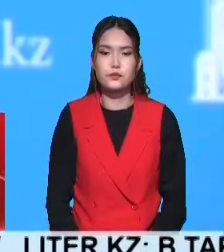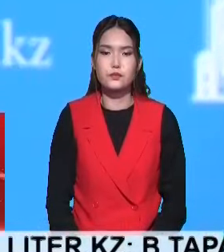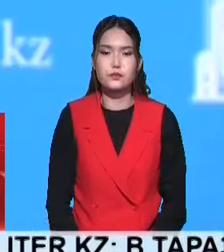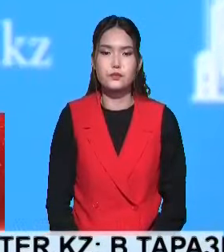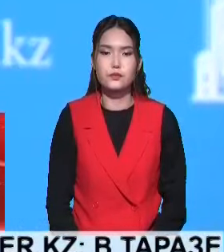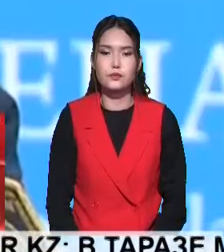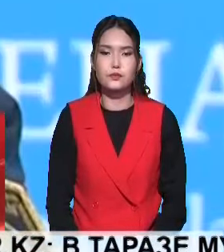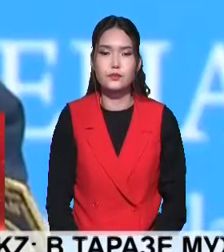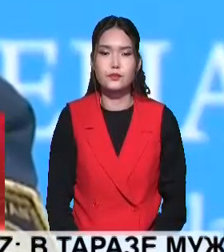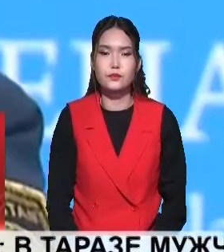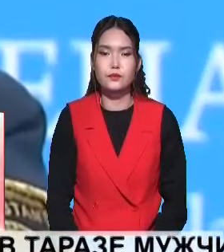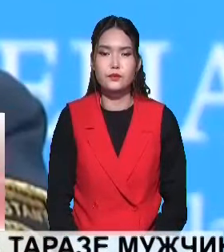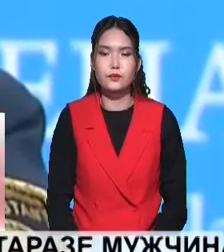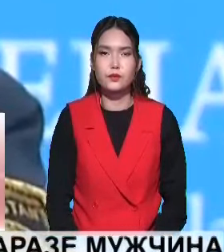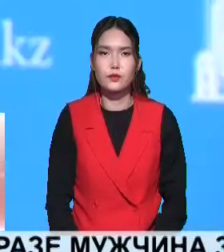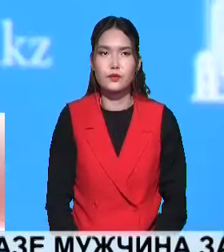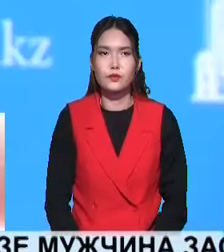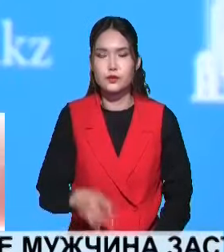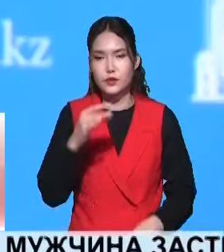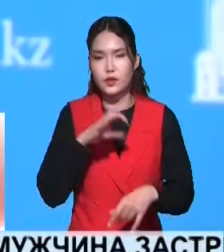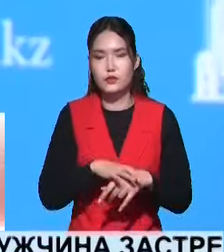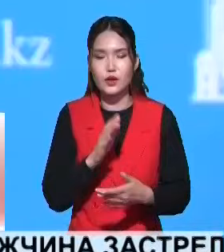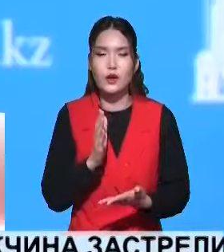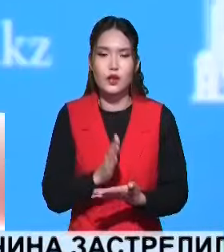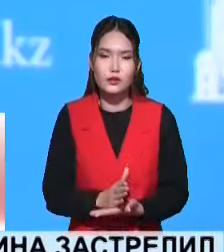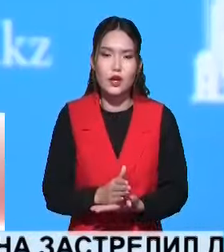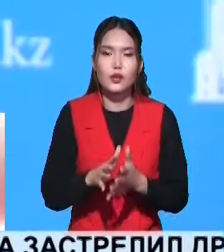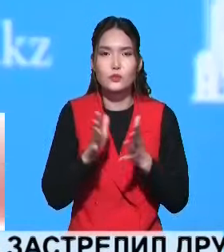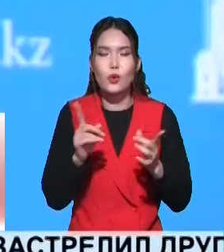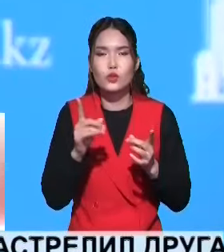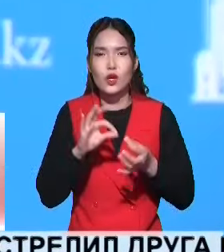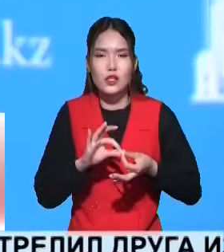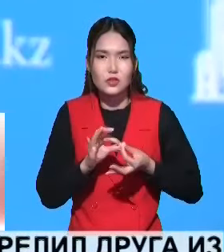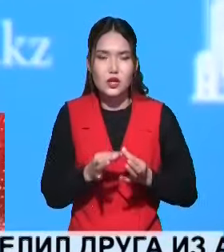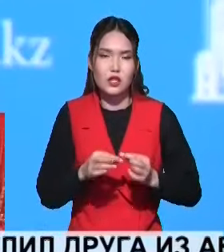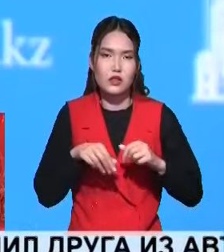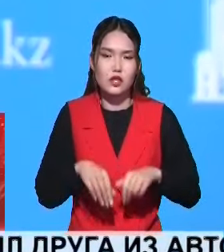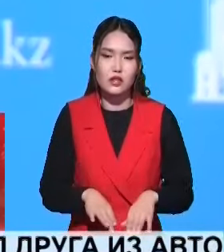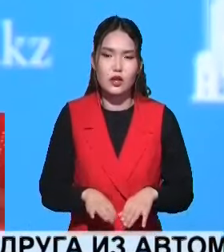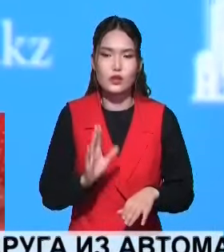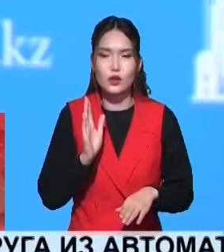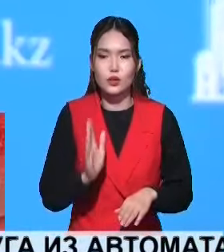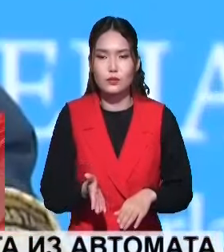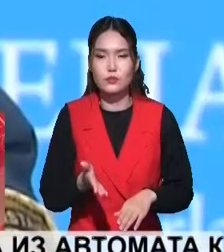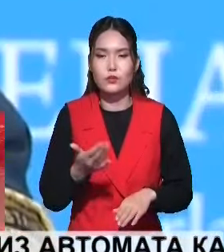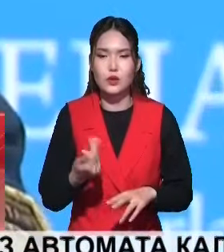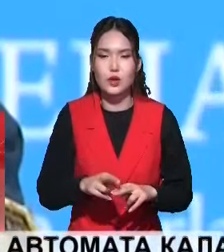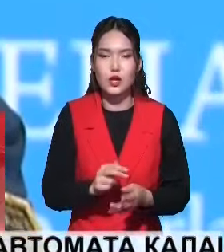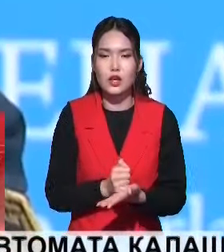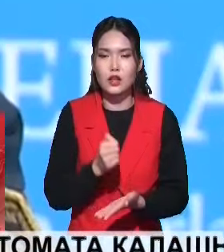по несколько тысяч такого рода контента. За этот год мы более 1600 таких ресурсов, направленных на